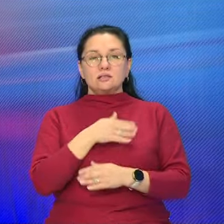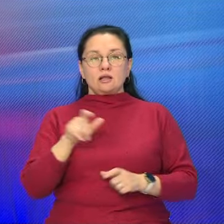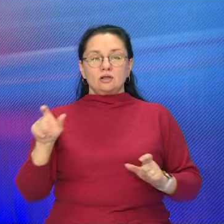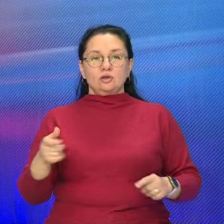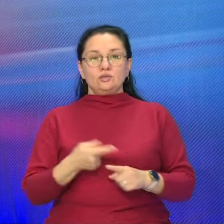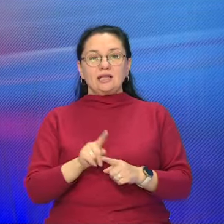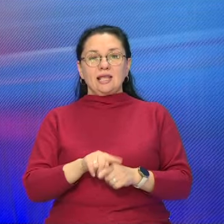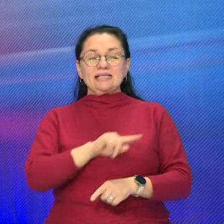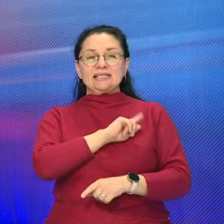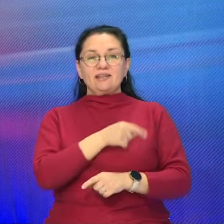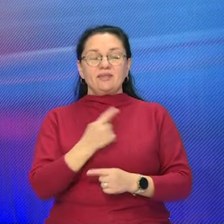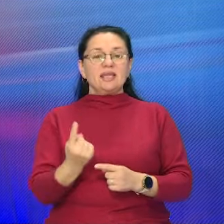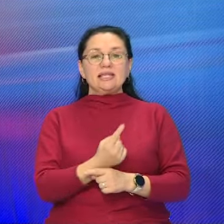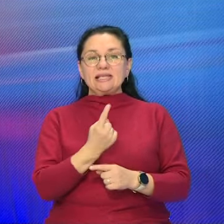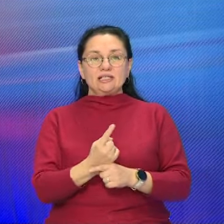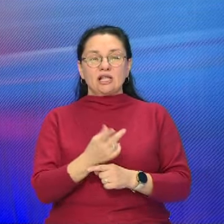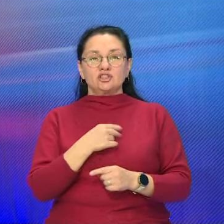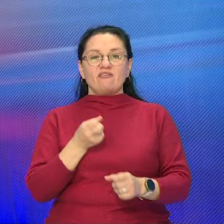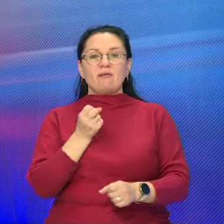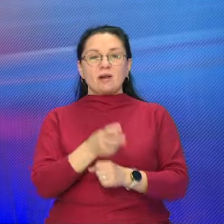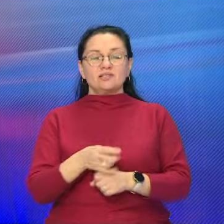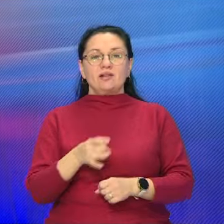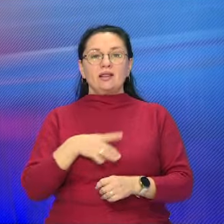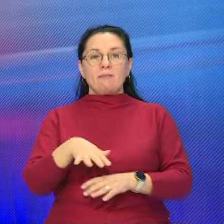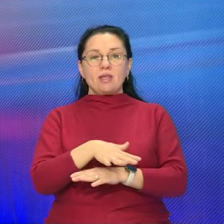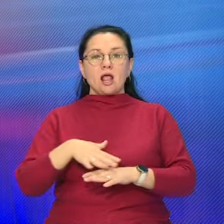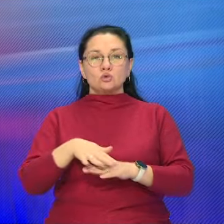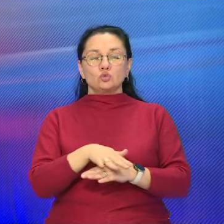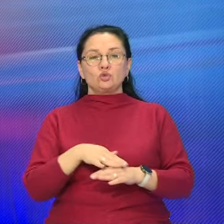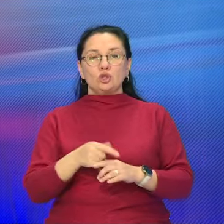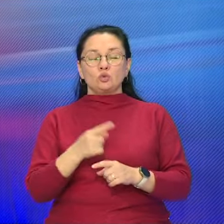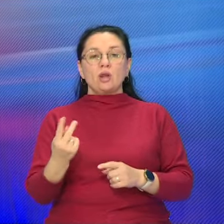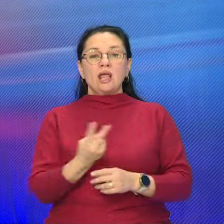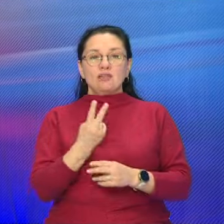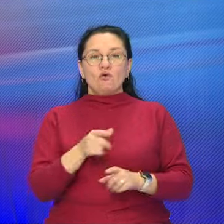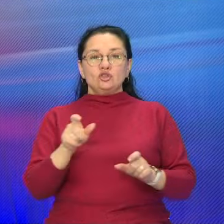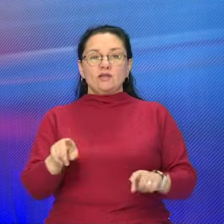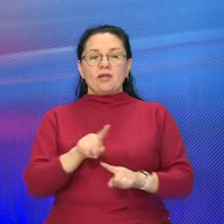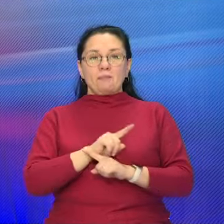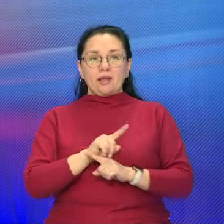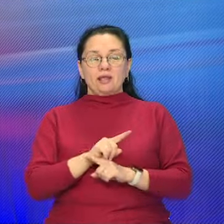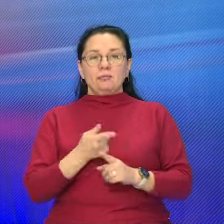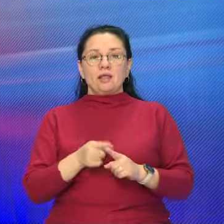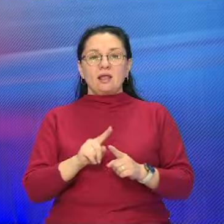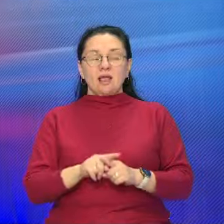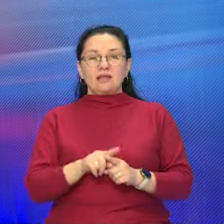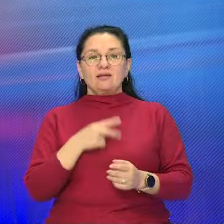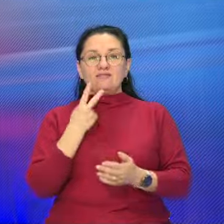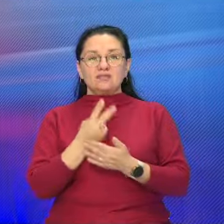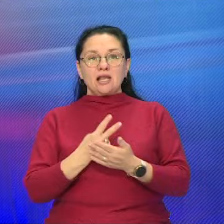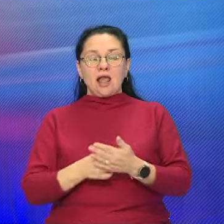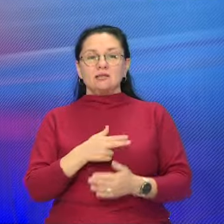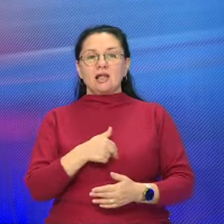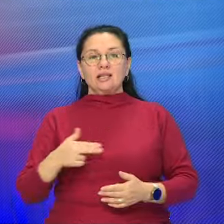силовики неодноразово выкидывали на белорусскую территорию мигрантов, двое из яких загинули. Становище на литовском и